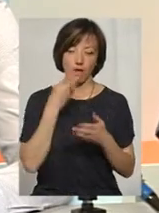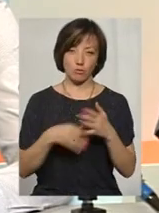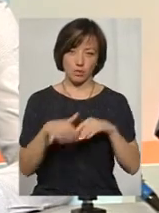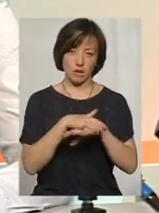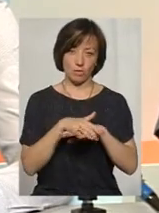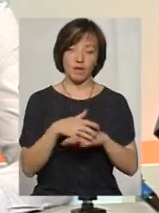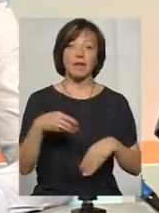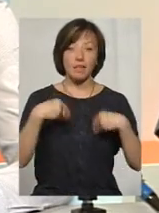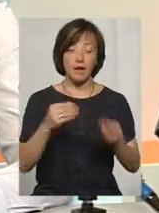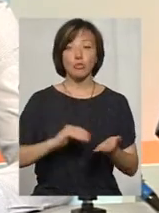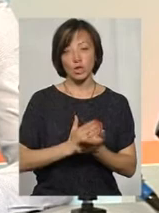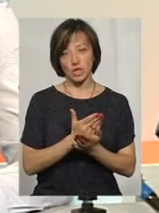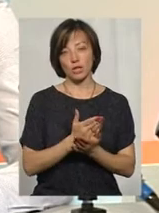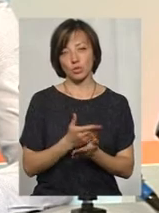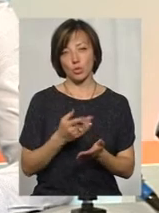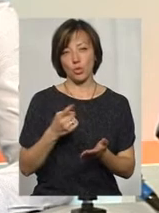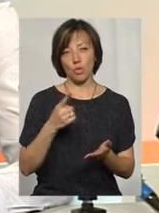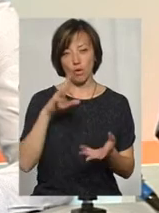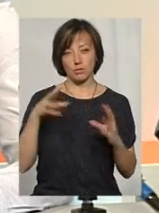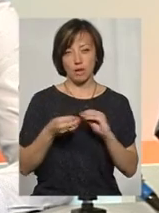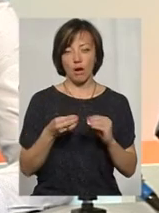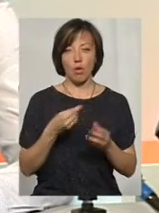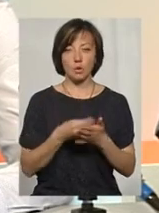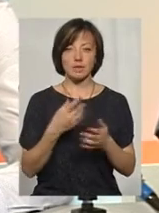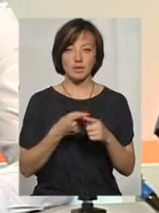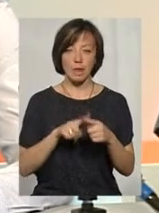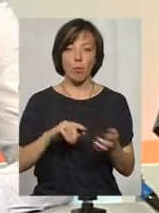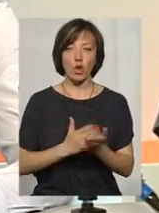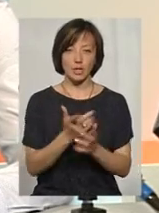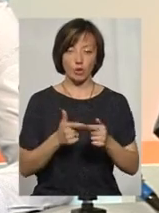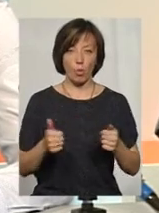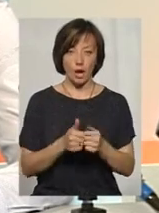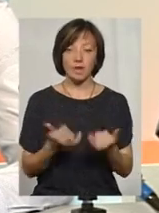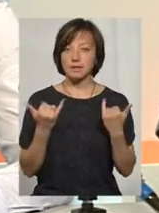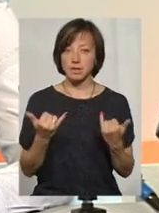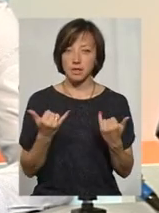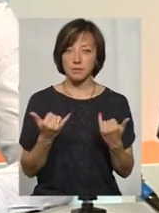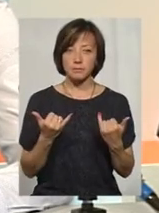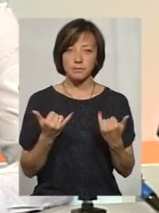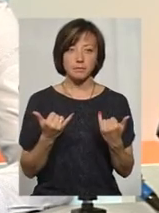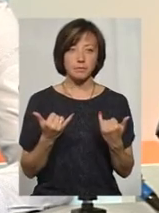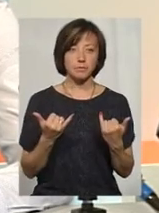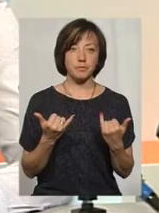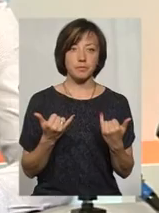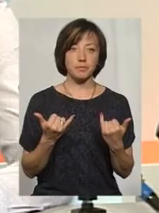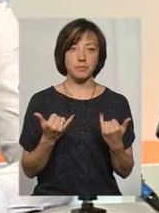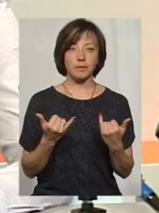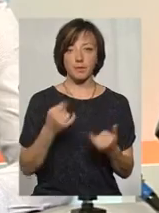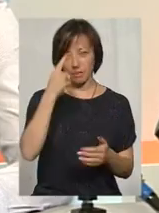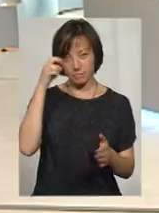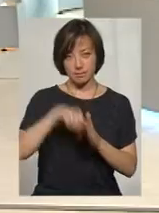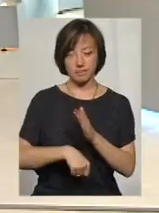середовищі. І дати політичну оцінку, тому що це політичний орган. А зараз вони ховають голову в пісок.